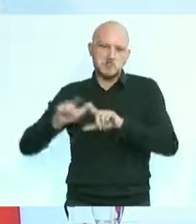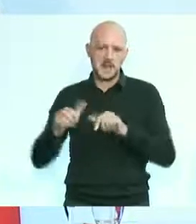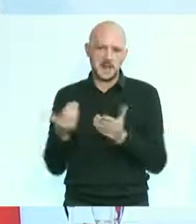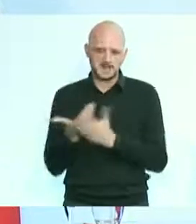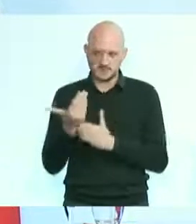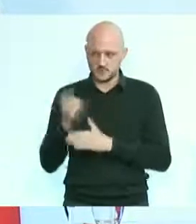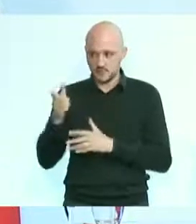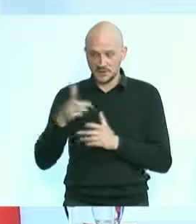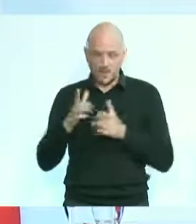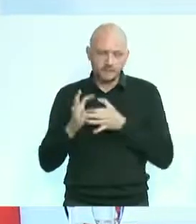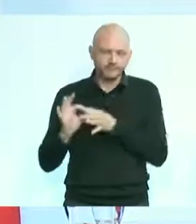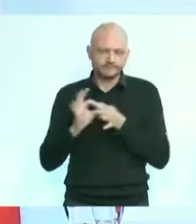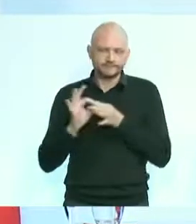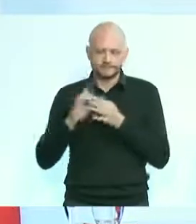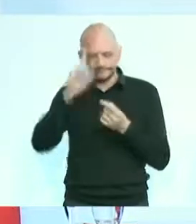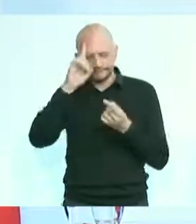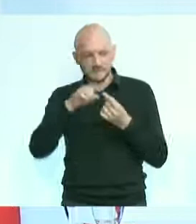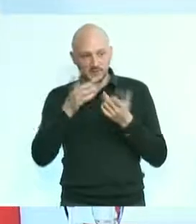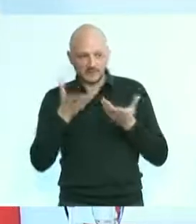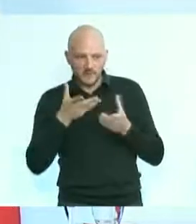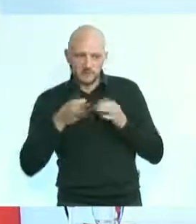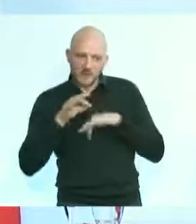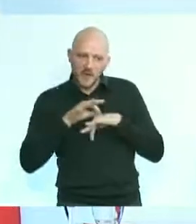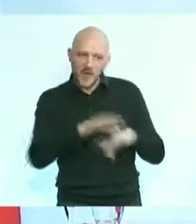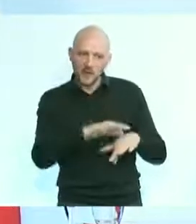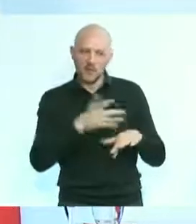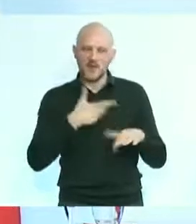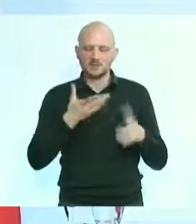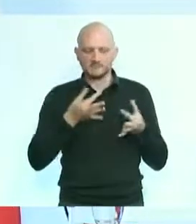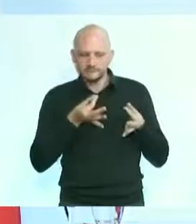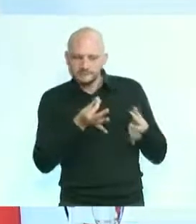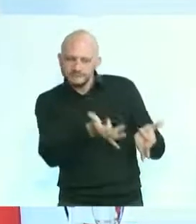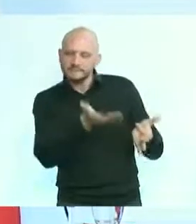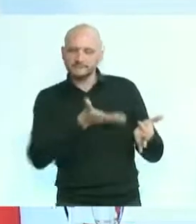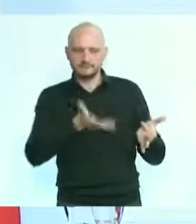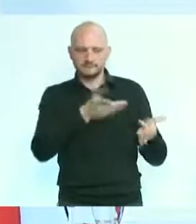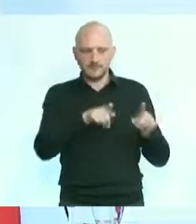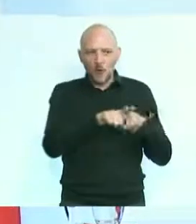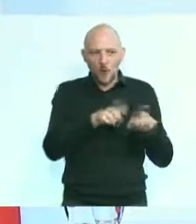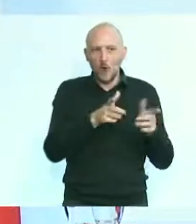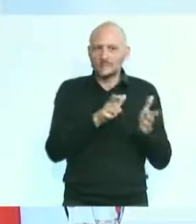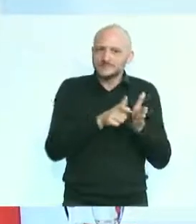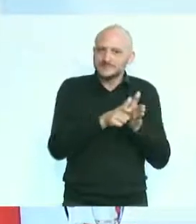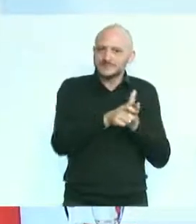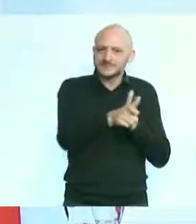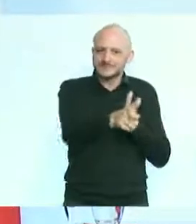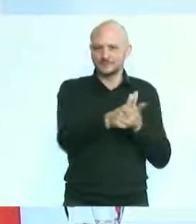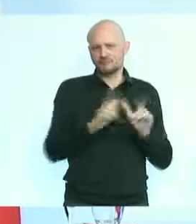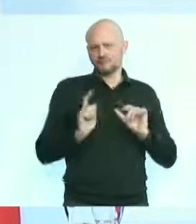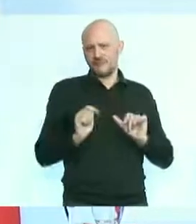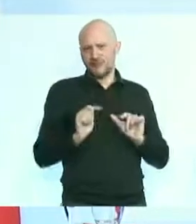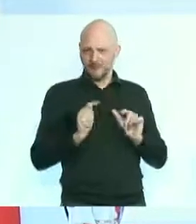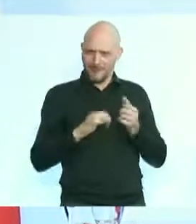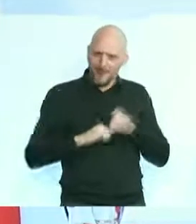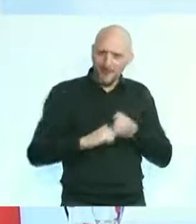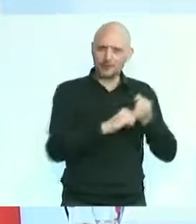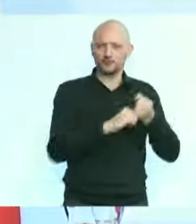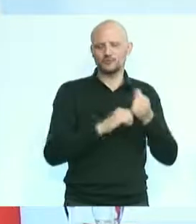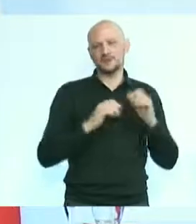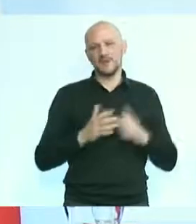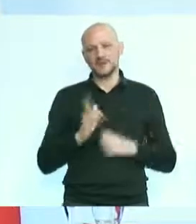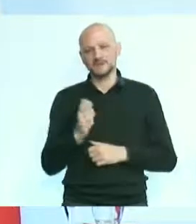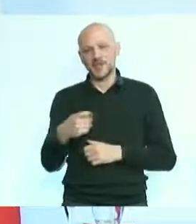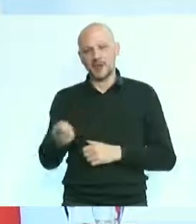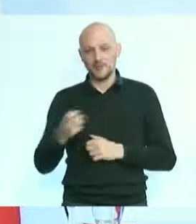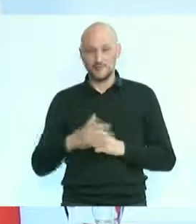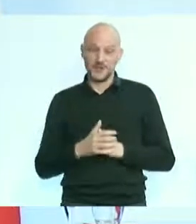jeunes à leur mission, pour les accompagner pas à pas aussi dans la mise en place du service civique avec les services de l'État, comme ça a été précisé